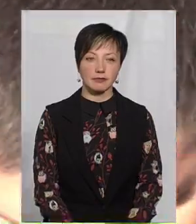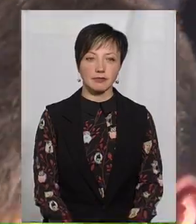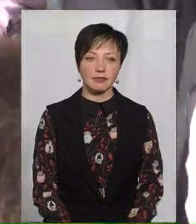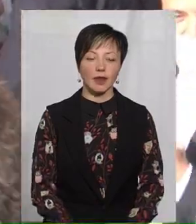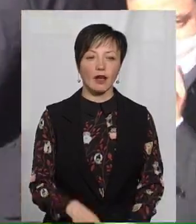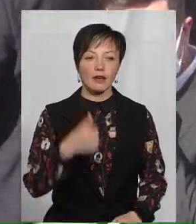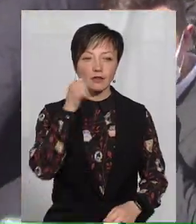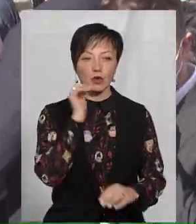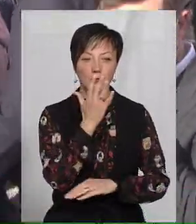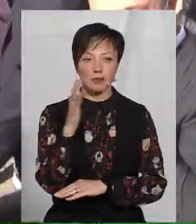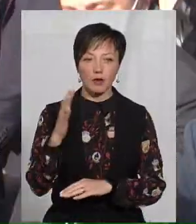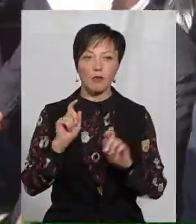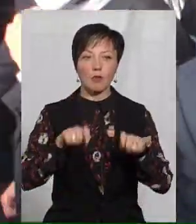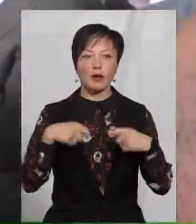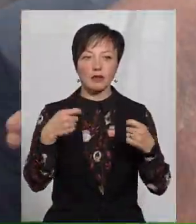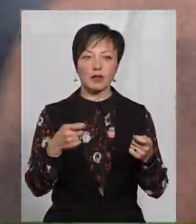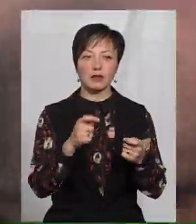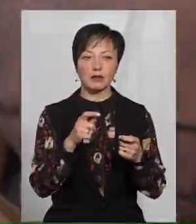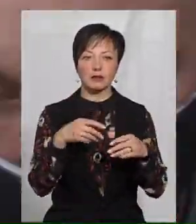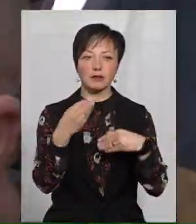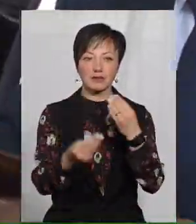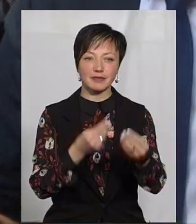Масло. Можна передати? Можна? Вибачте, вибачте.